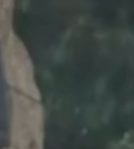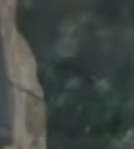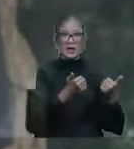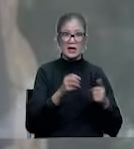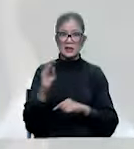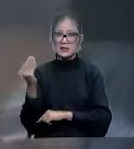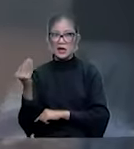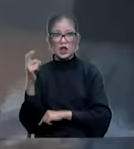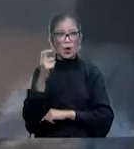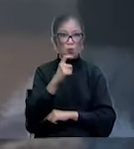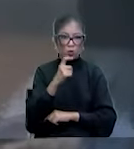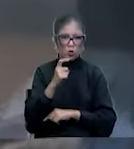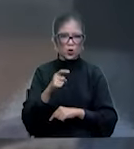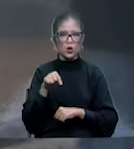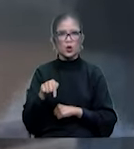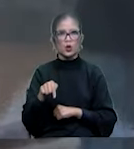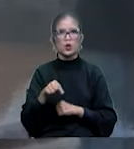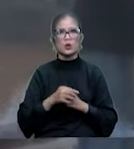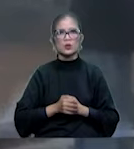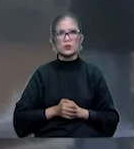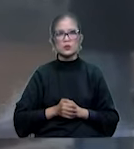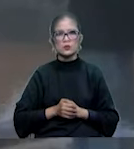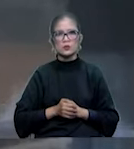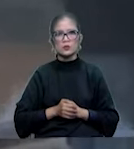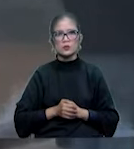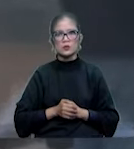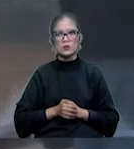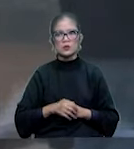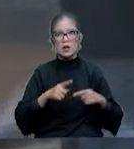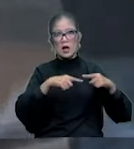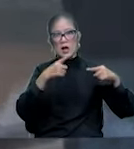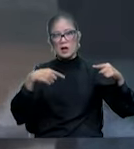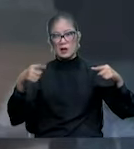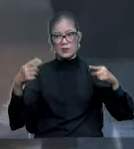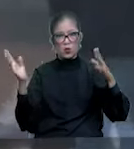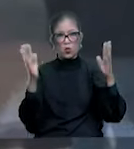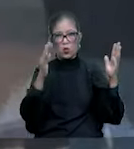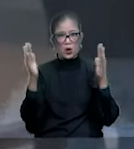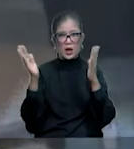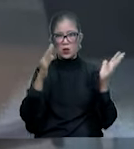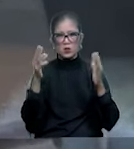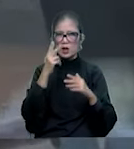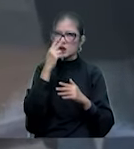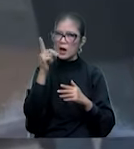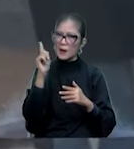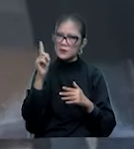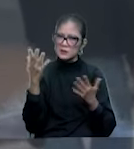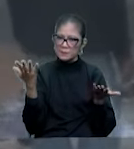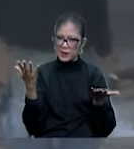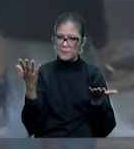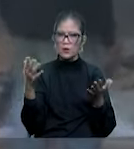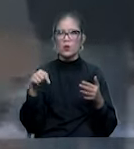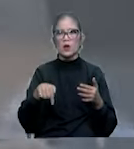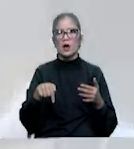Bogor. Nah, si kabel ini terus langsung goyang-goyang, ada apa gitu kan. Ternyata waktu itu